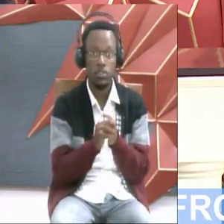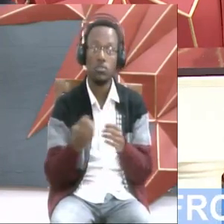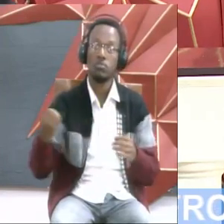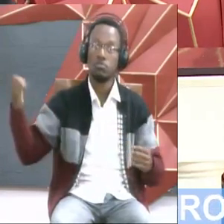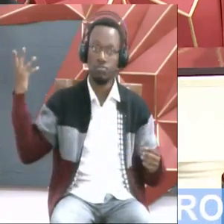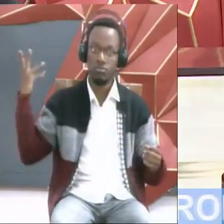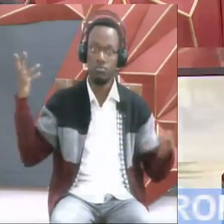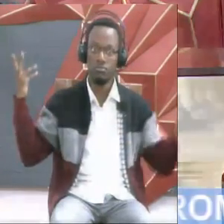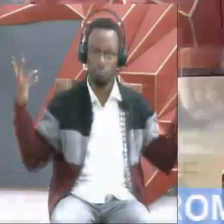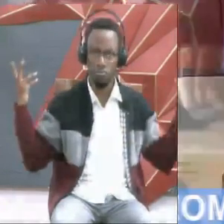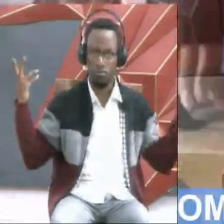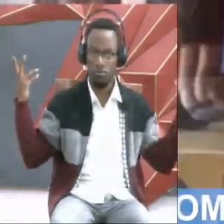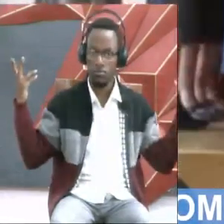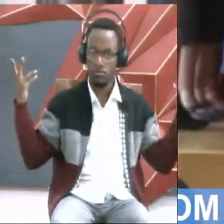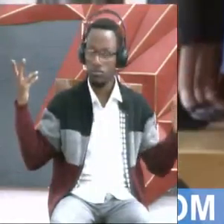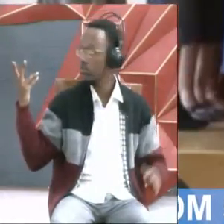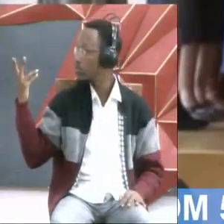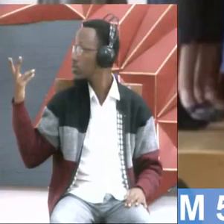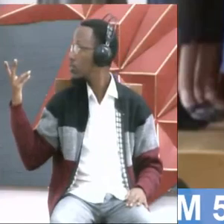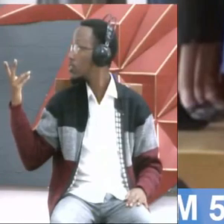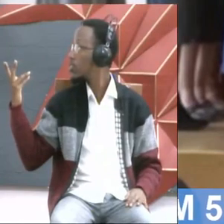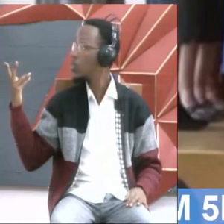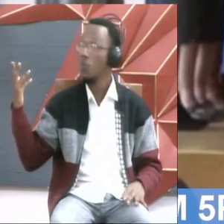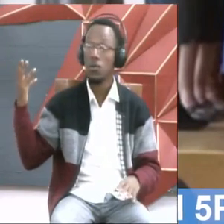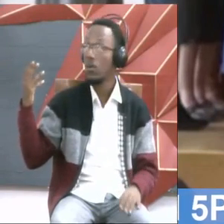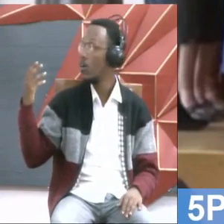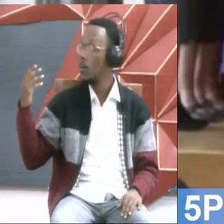vous parlais pour qu'ils puissent connecter.